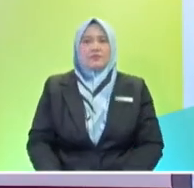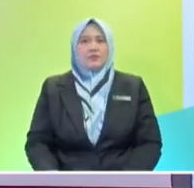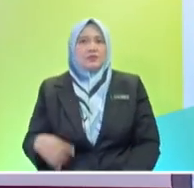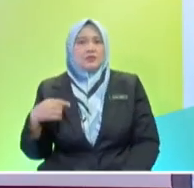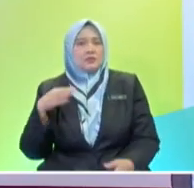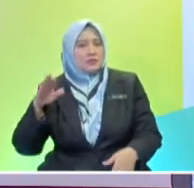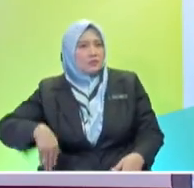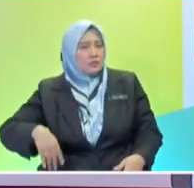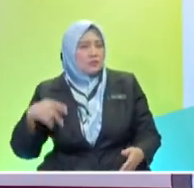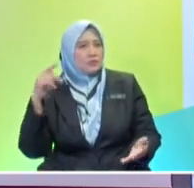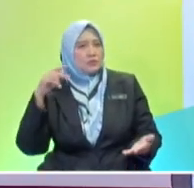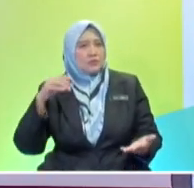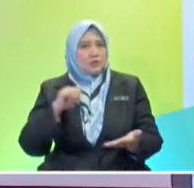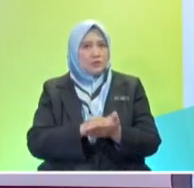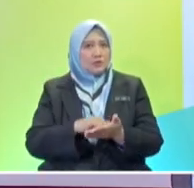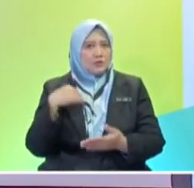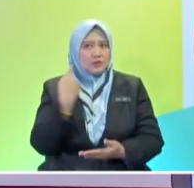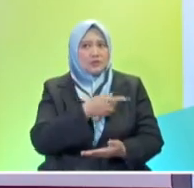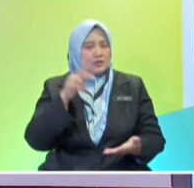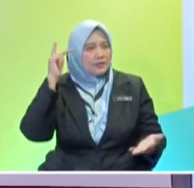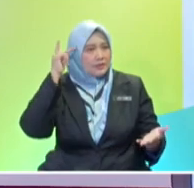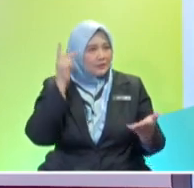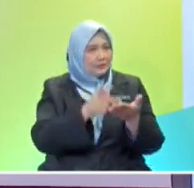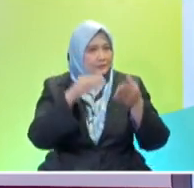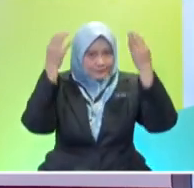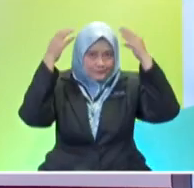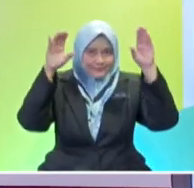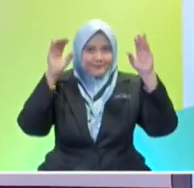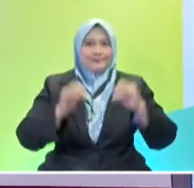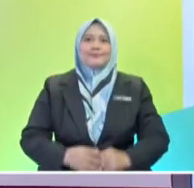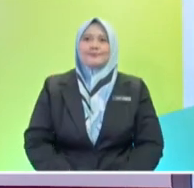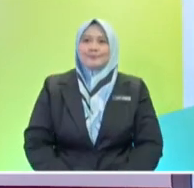ini, jom kita berkenalan dengan cikgu kita. Ayo kita saksikan profil beliau.